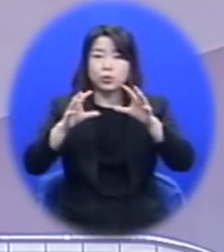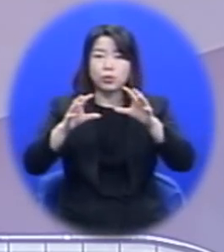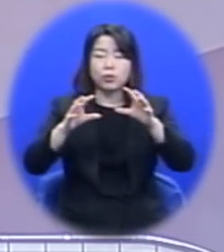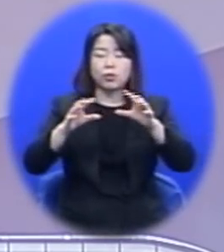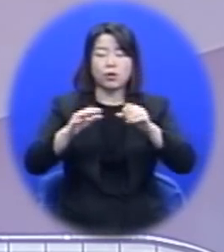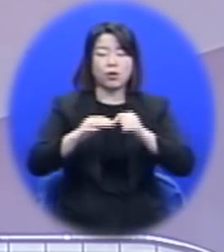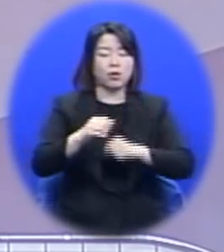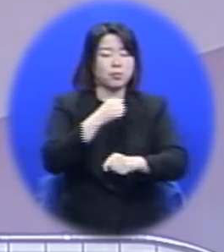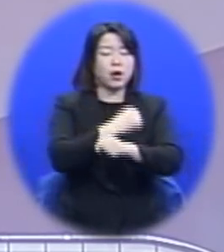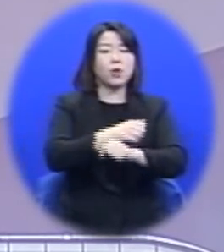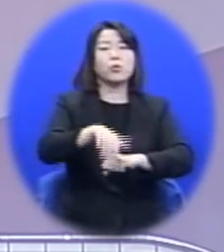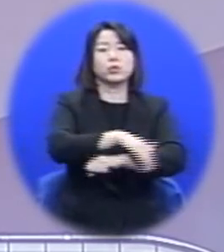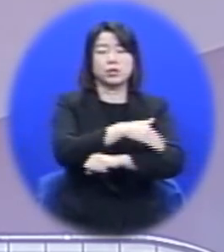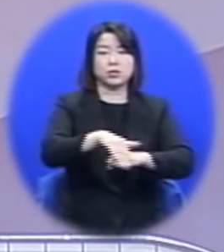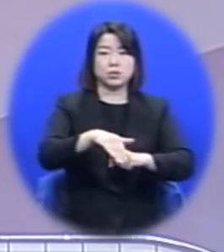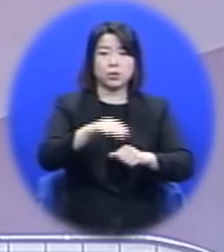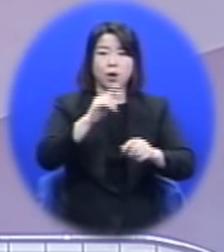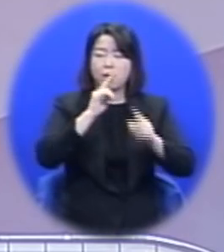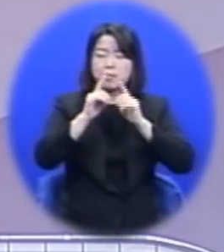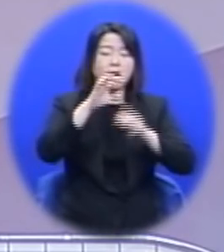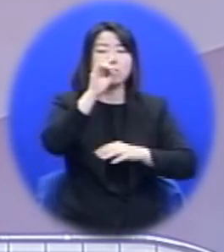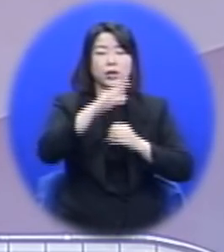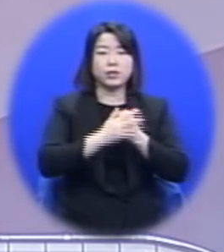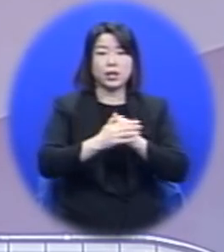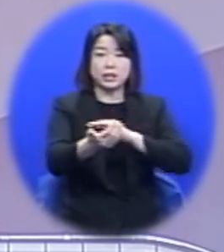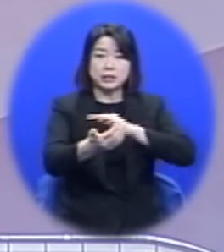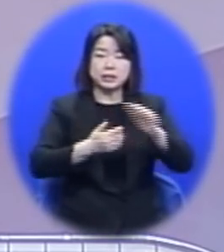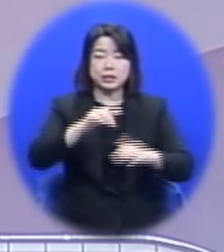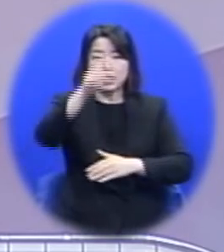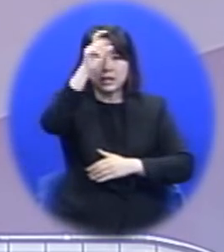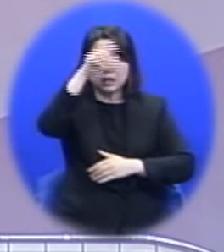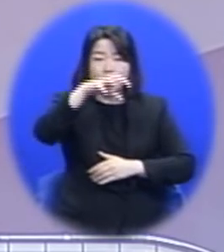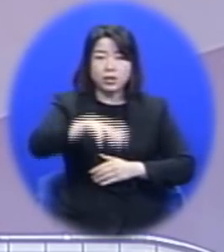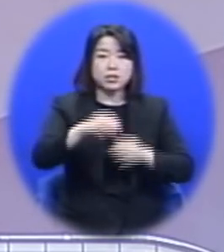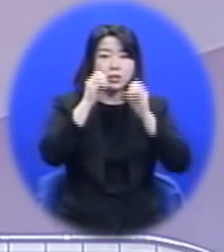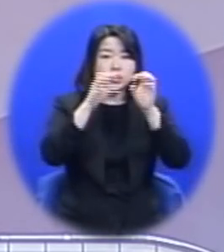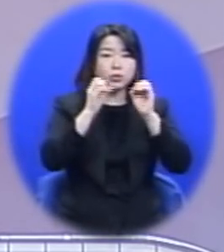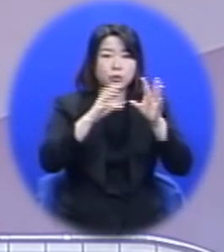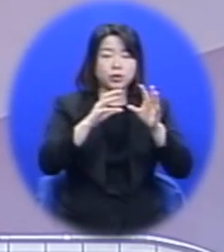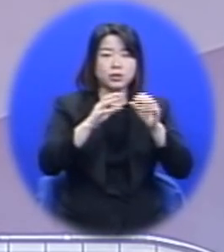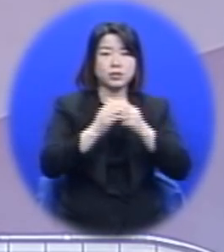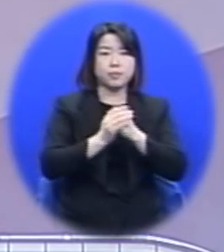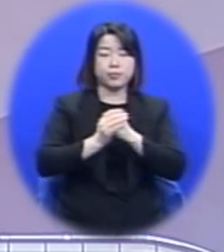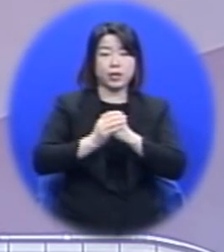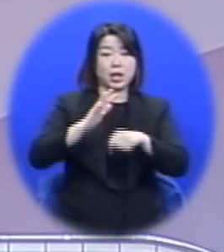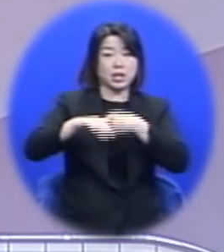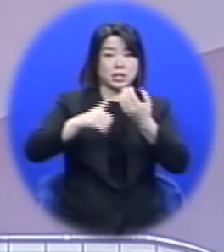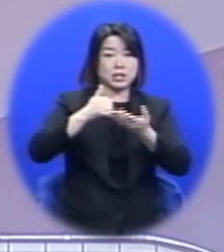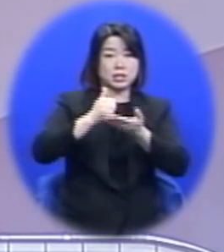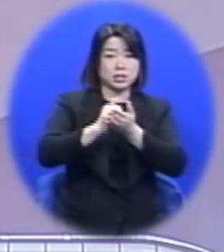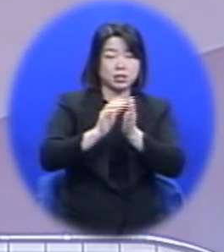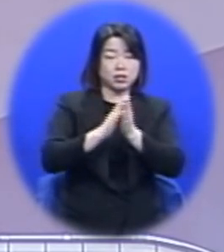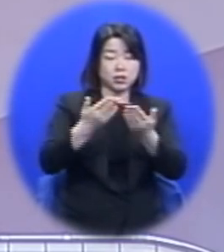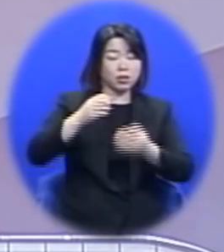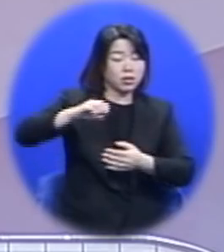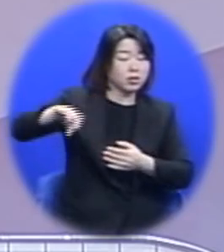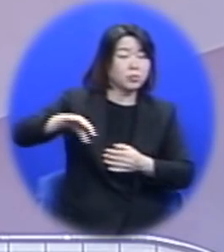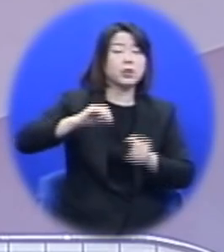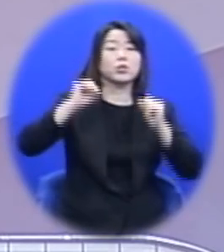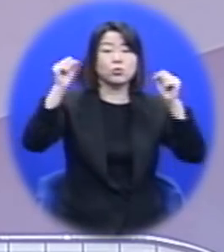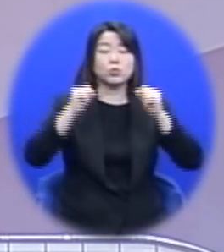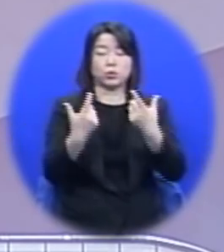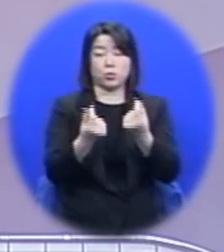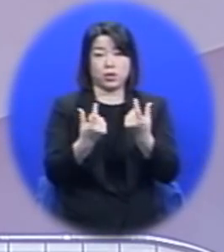일을 시도한 거예요. 그 전까지는 터키에서의 전도는 성경 잃어버리기 운동이에요. 참